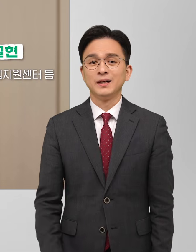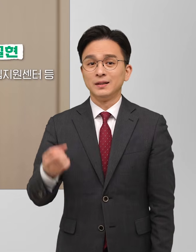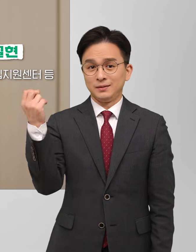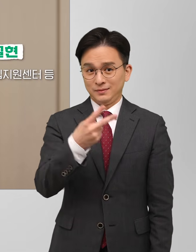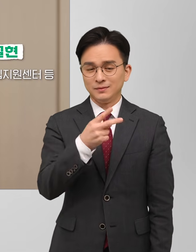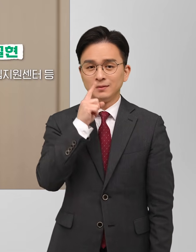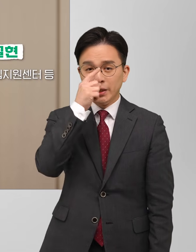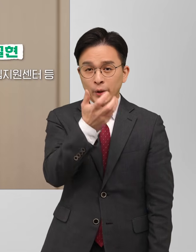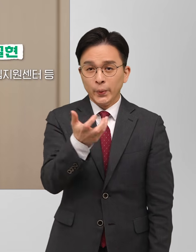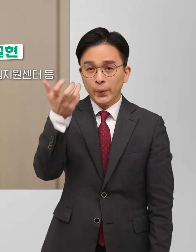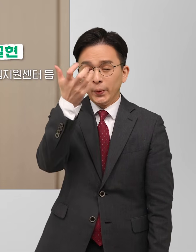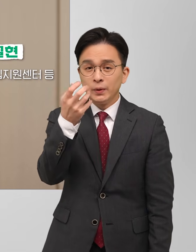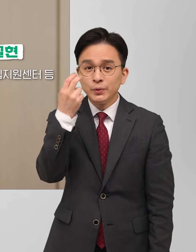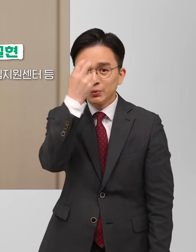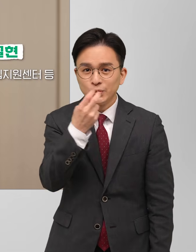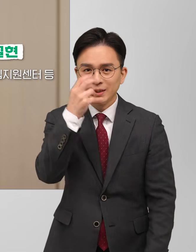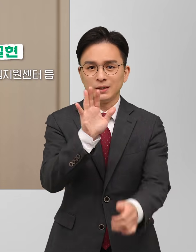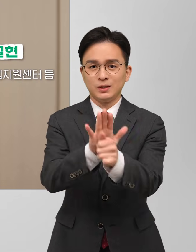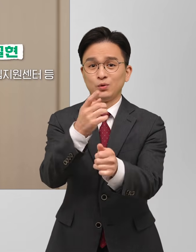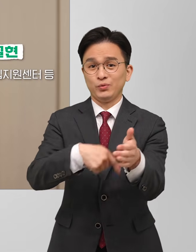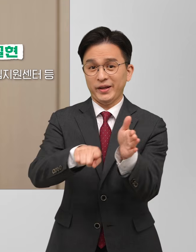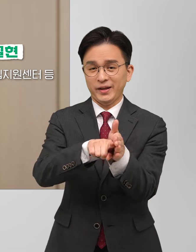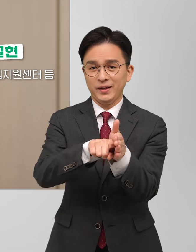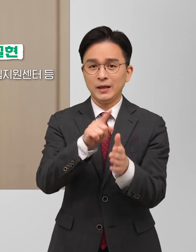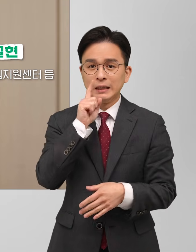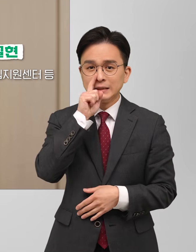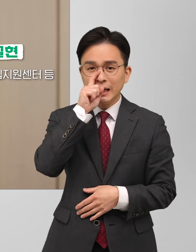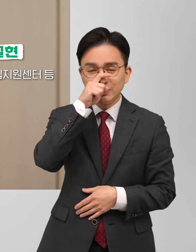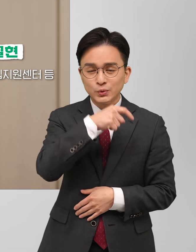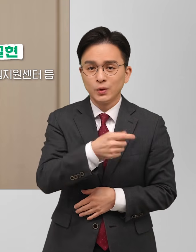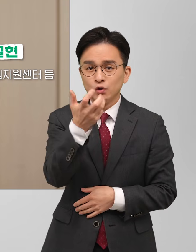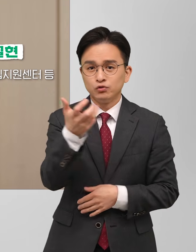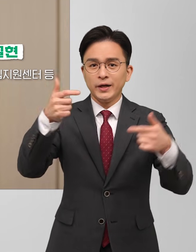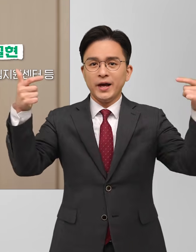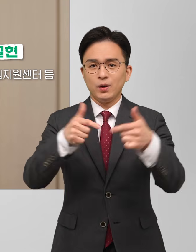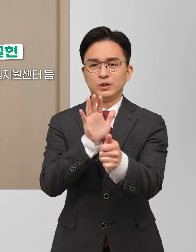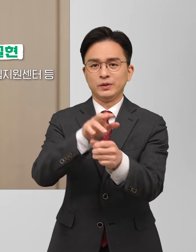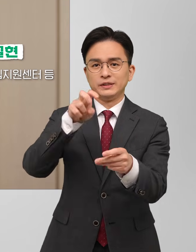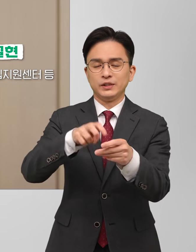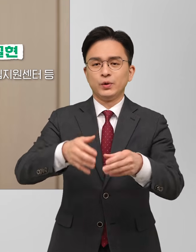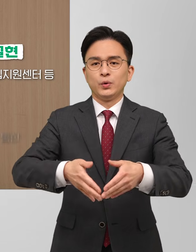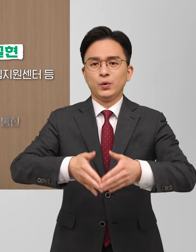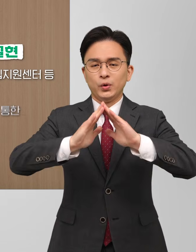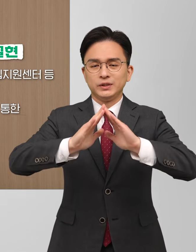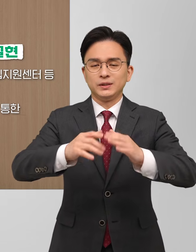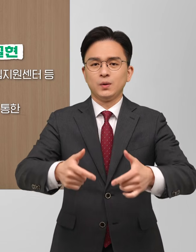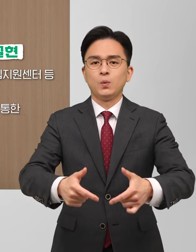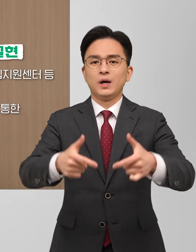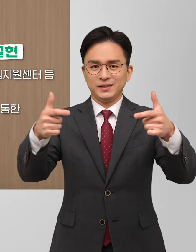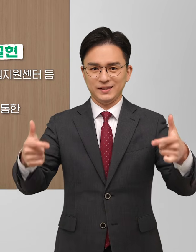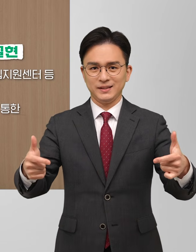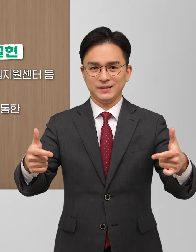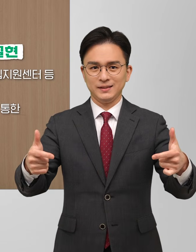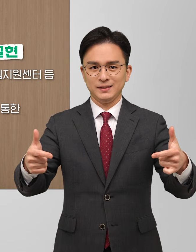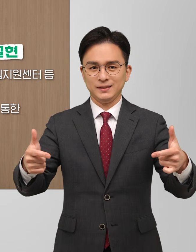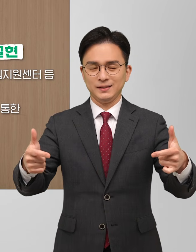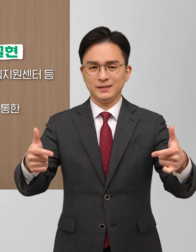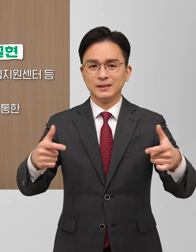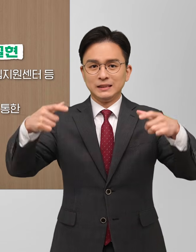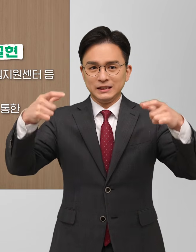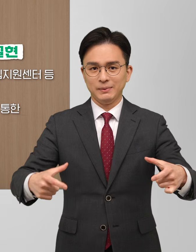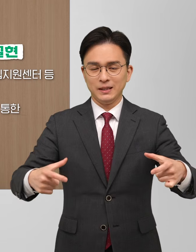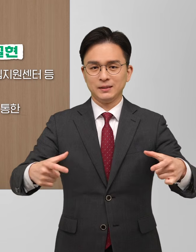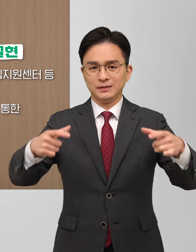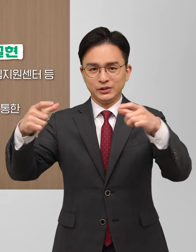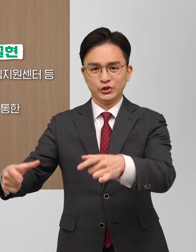지역 온실가스 통계 지원, 탄소중립 지원센터 등 지역의 지원 기반을 확충하고 탄소중립 지방정부 실천연대